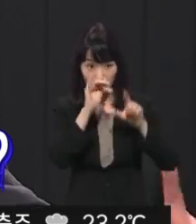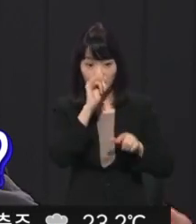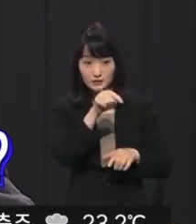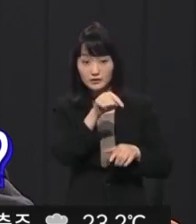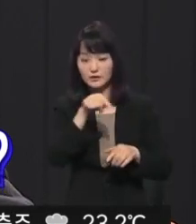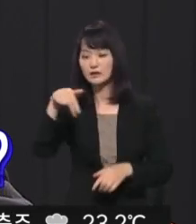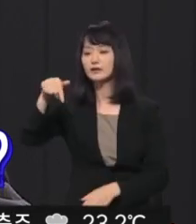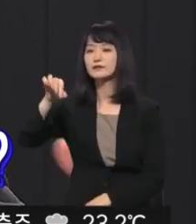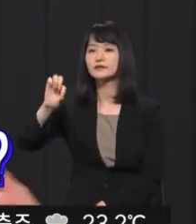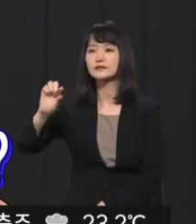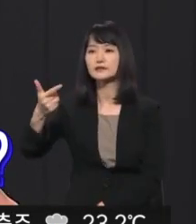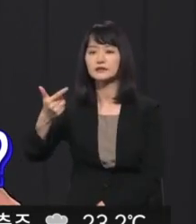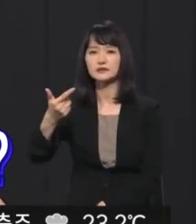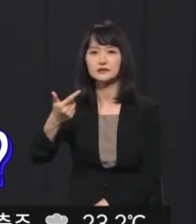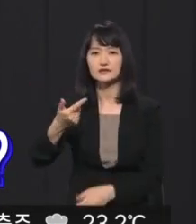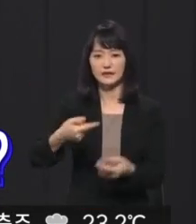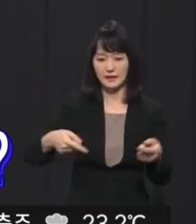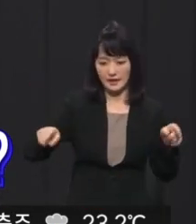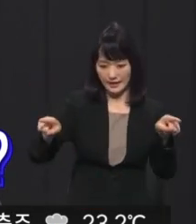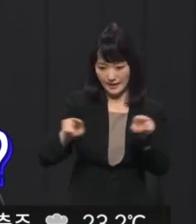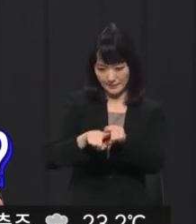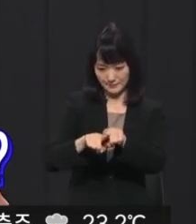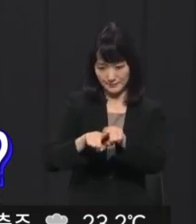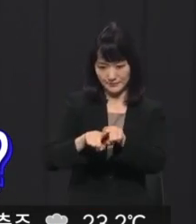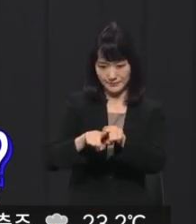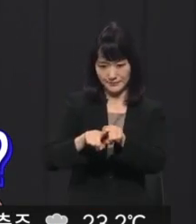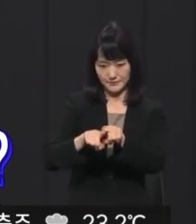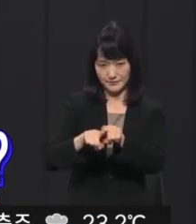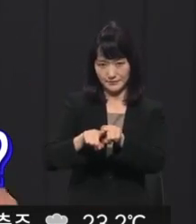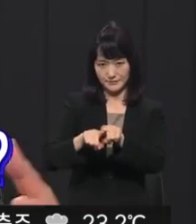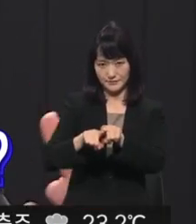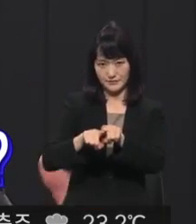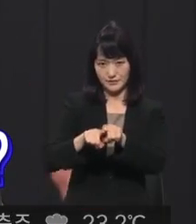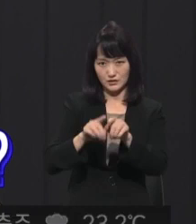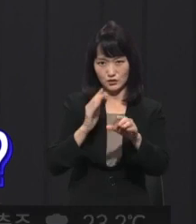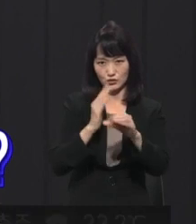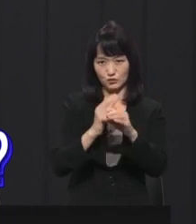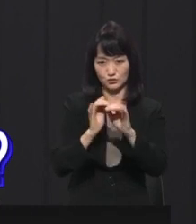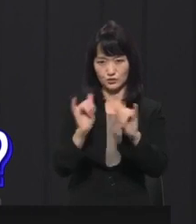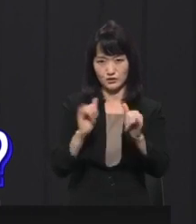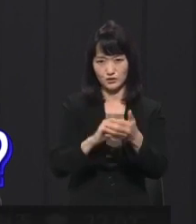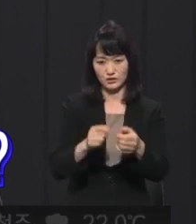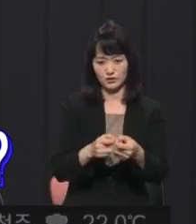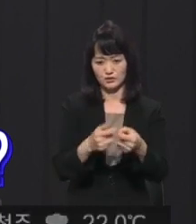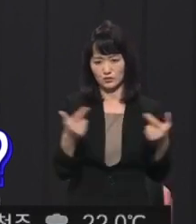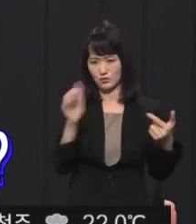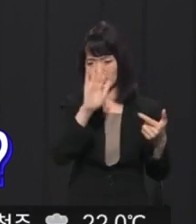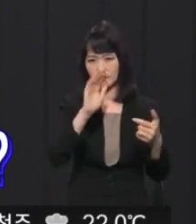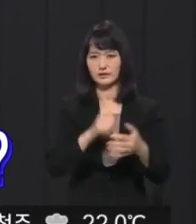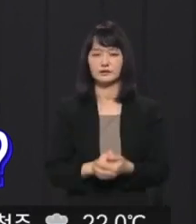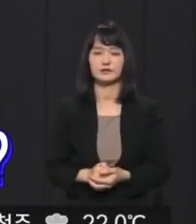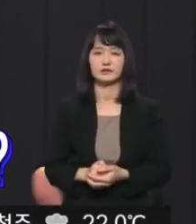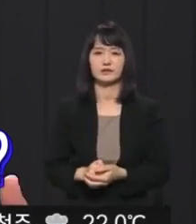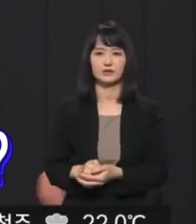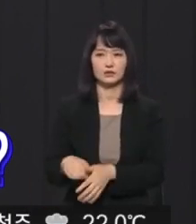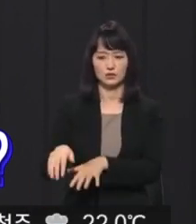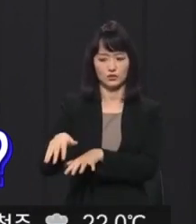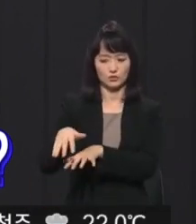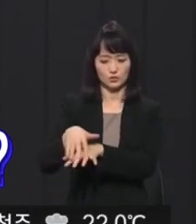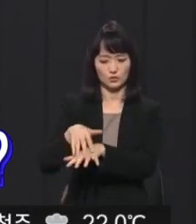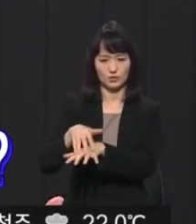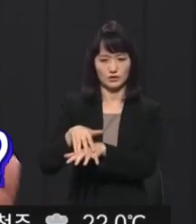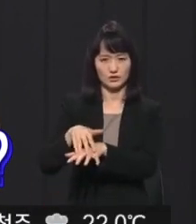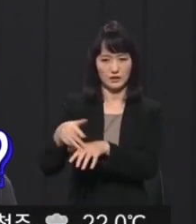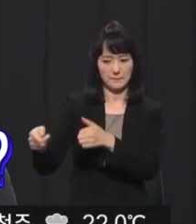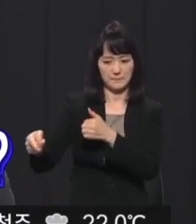장재훈 의원이라는 한 통 속으로 간다 라고 하면은 얻어 중도 확장 보다는 조직 표를 놀이 어떤 구상의 정치 행태 이름으로 묶여